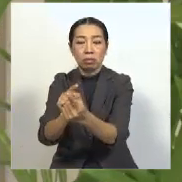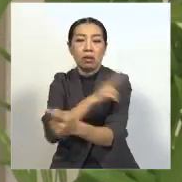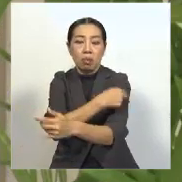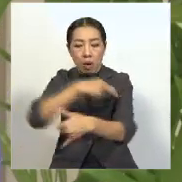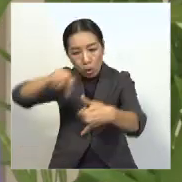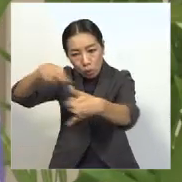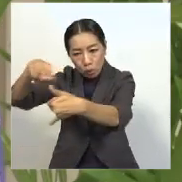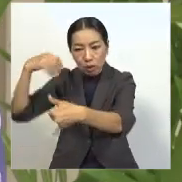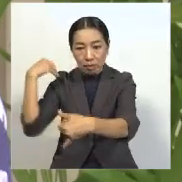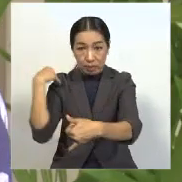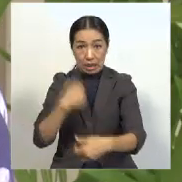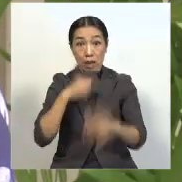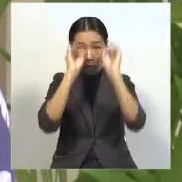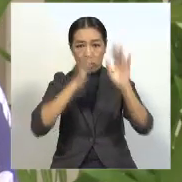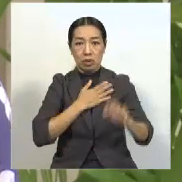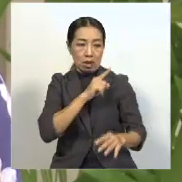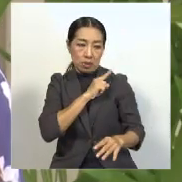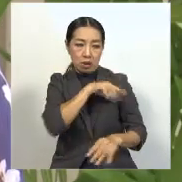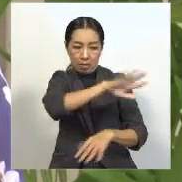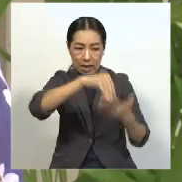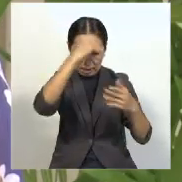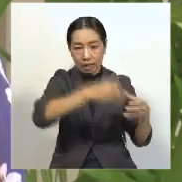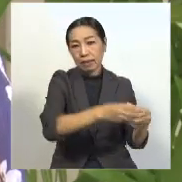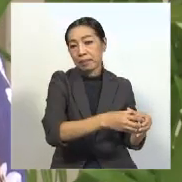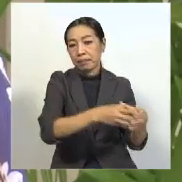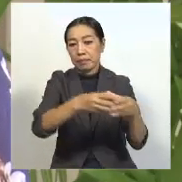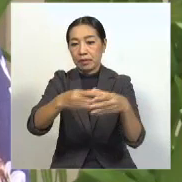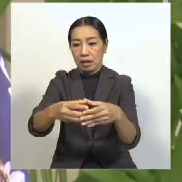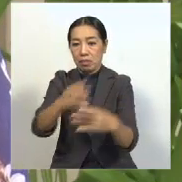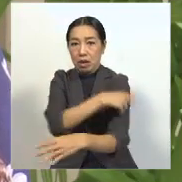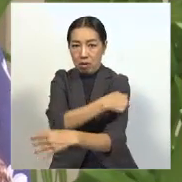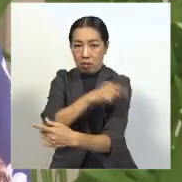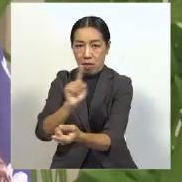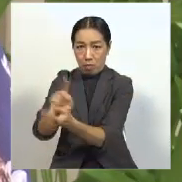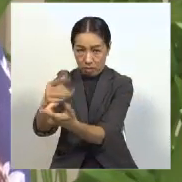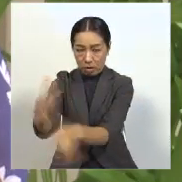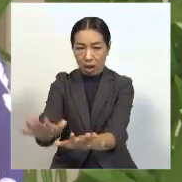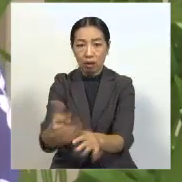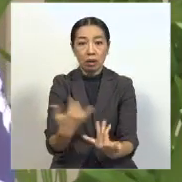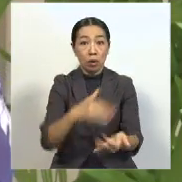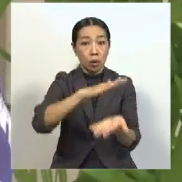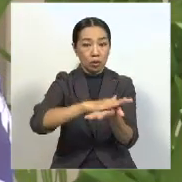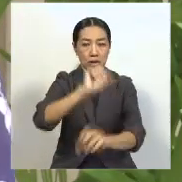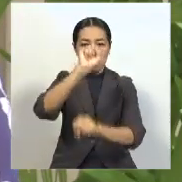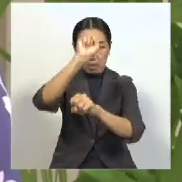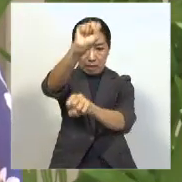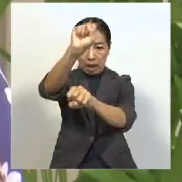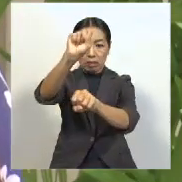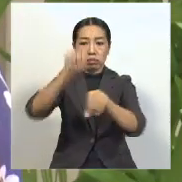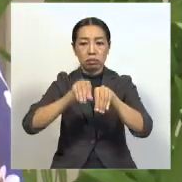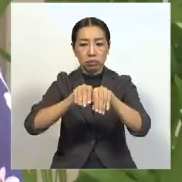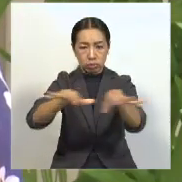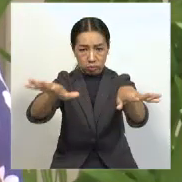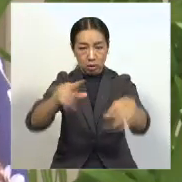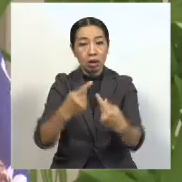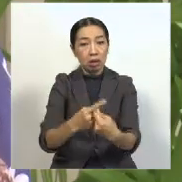คุณครูเป็นคนพาไปนะแล้วก็ได้มีประกาศนะคะโรงเรียนได้ทำประกาศแล้วก็พิม